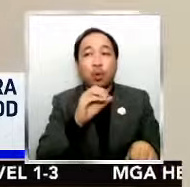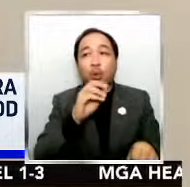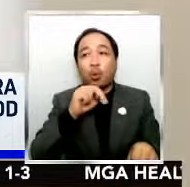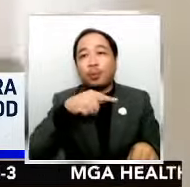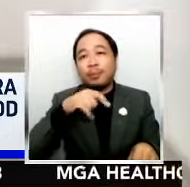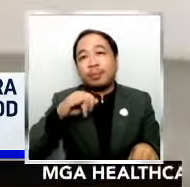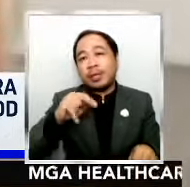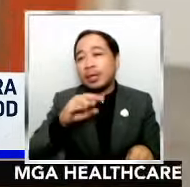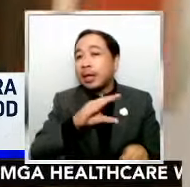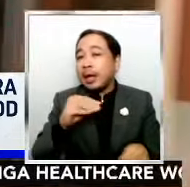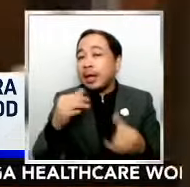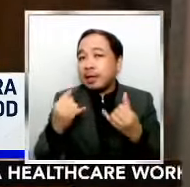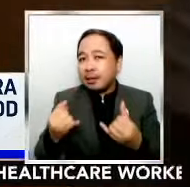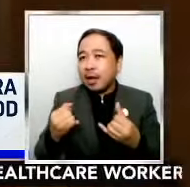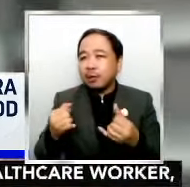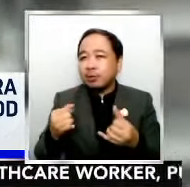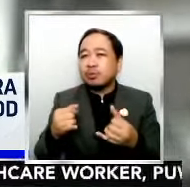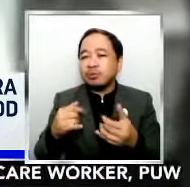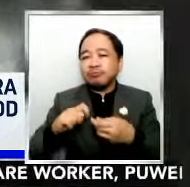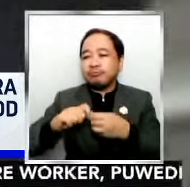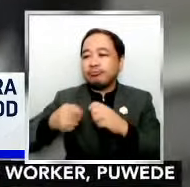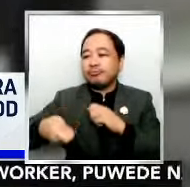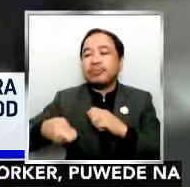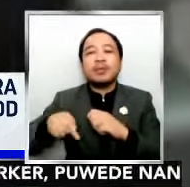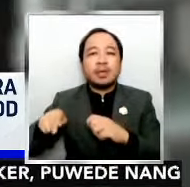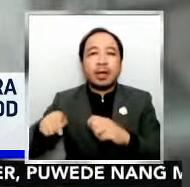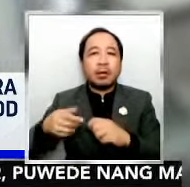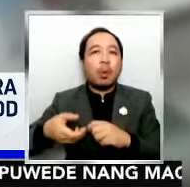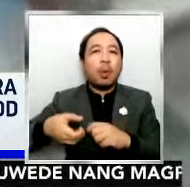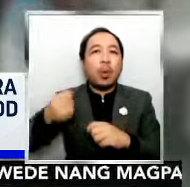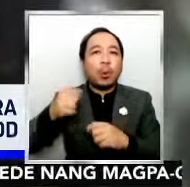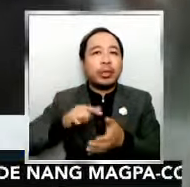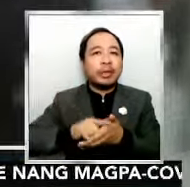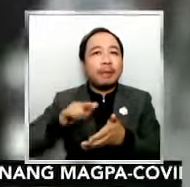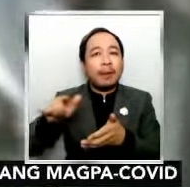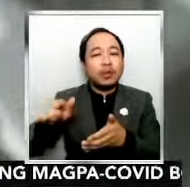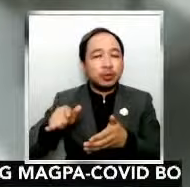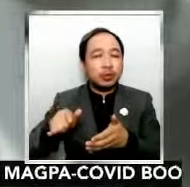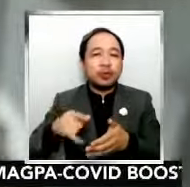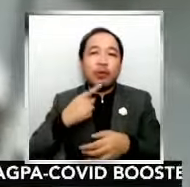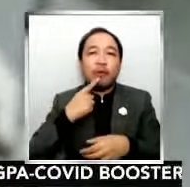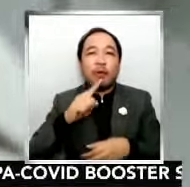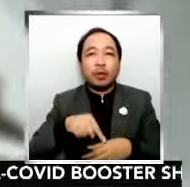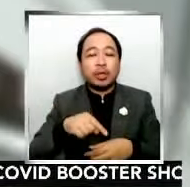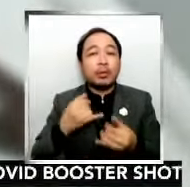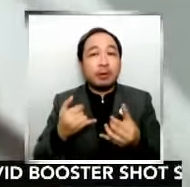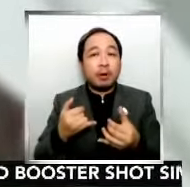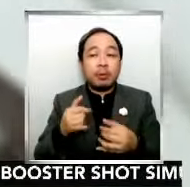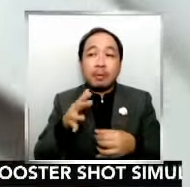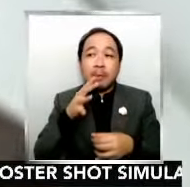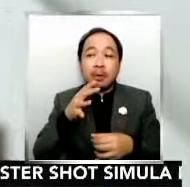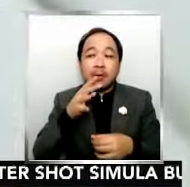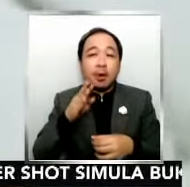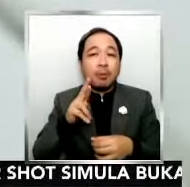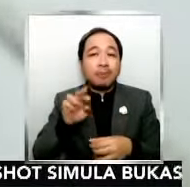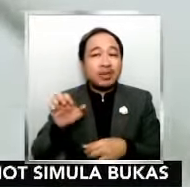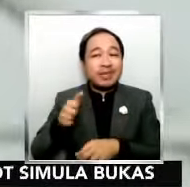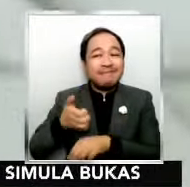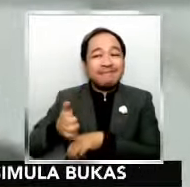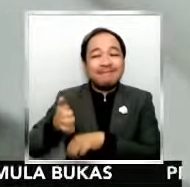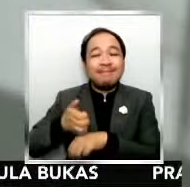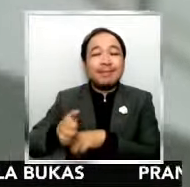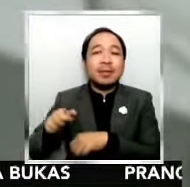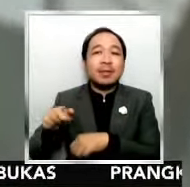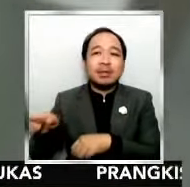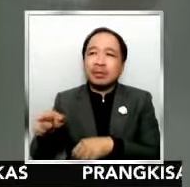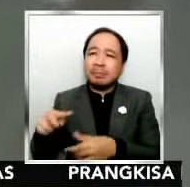departure order laban kay Ongpin. Sinisisi ng ina ni Bree na si Sally Honson ang anyay incompetence o kawalan ng kakayahan